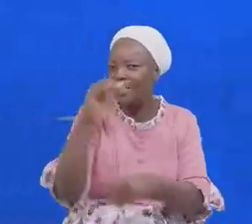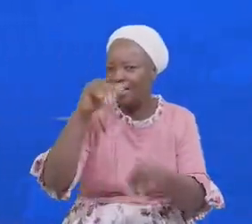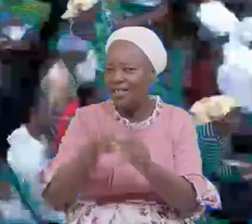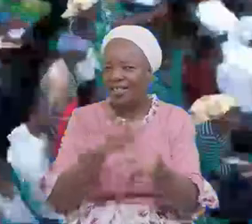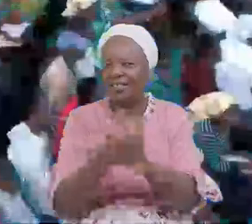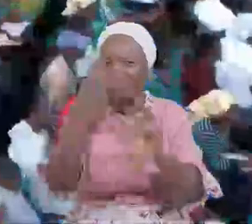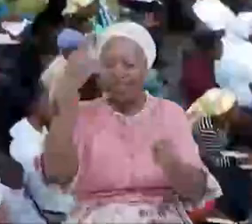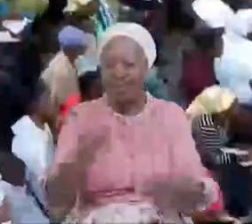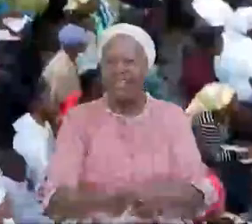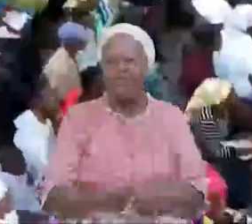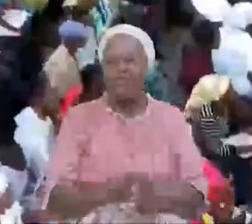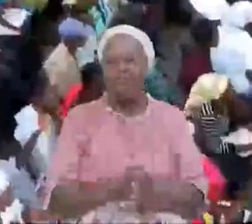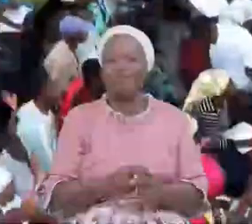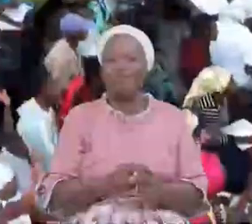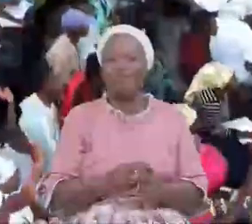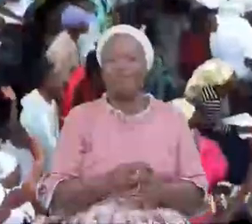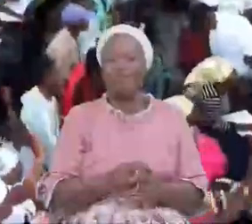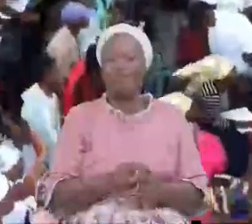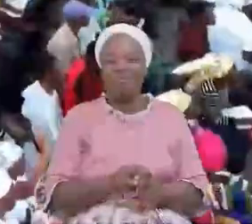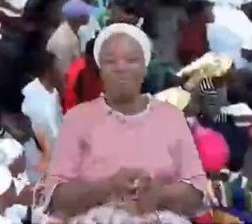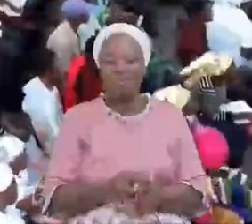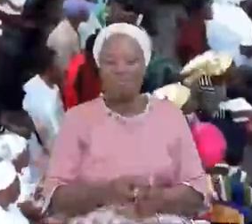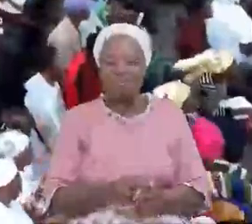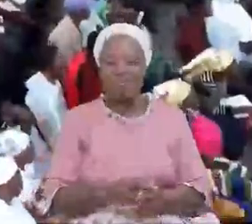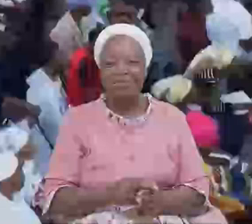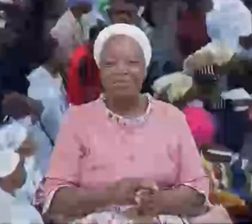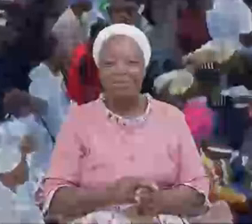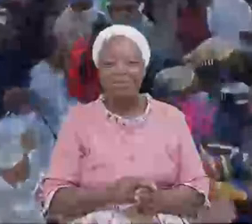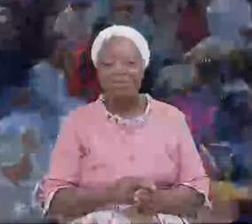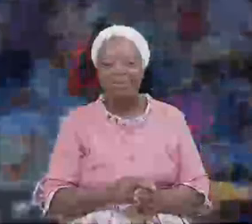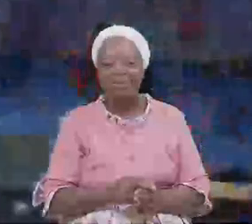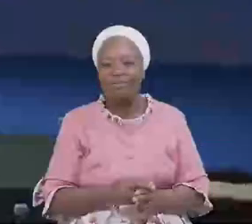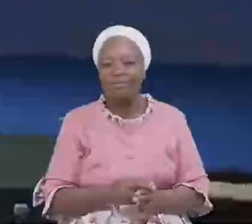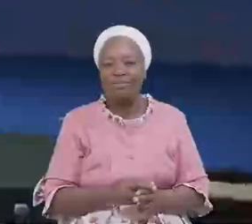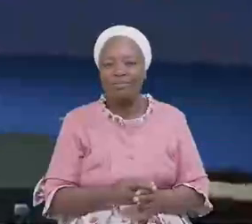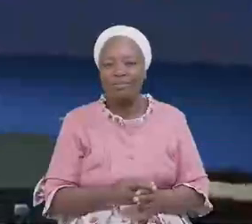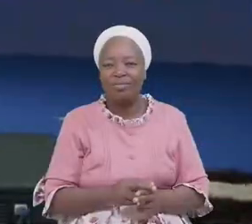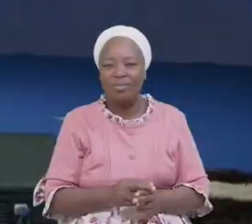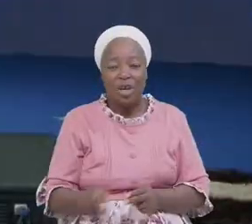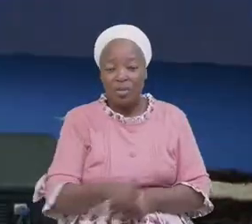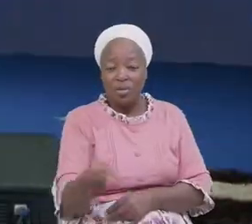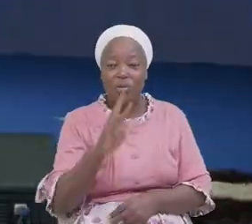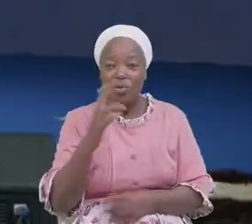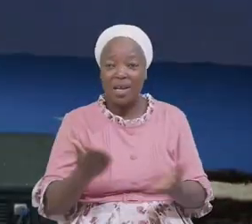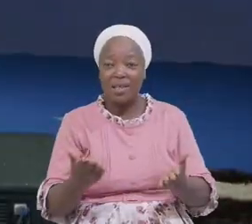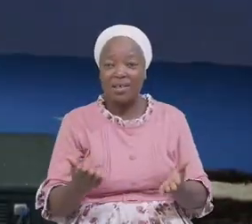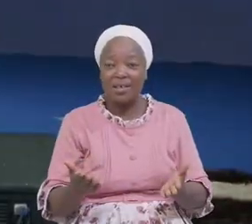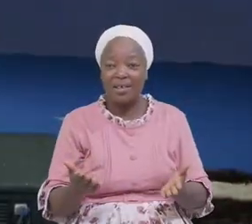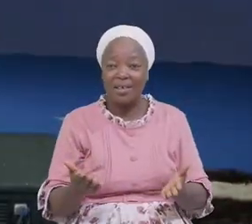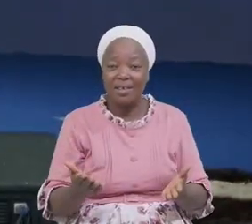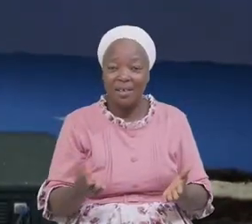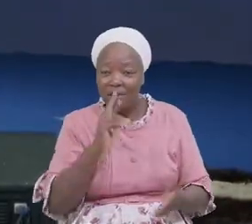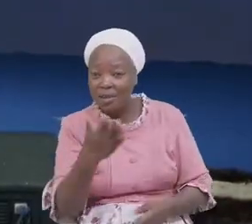Et comme tu es venu pour bénéficier de la visitation de Dieu, tu ne repartiras pas les mains vides au nom de Jésus. Ceux qui entendent, est-ce que tu